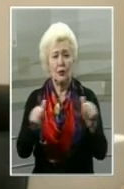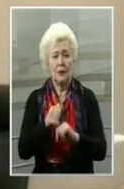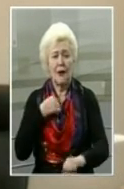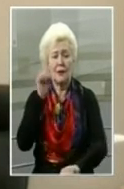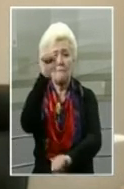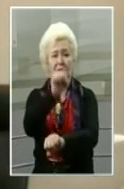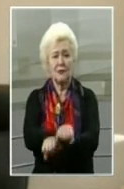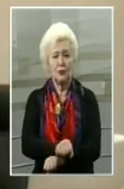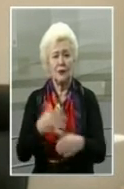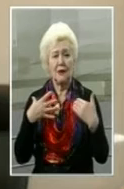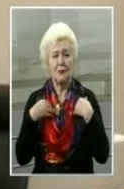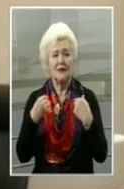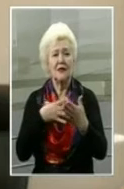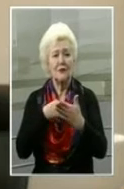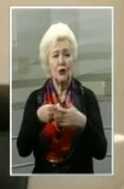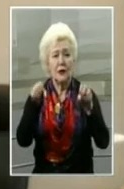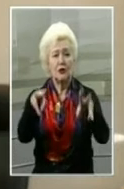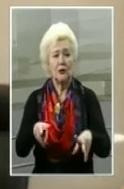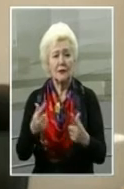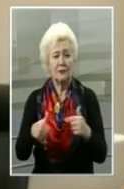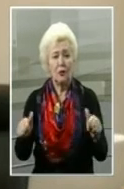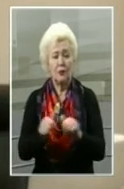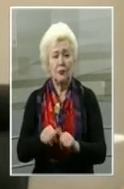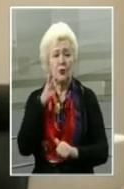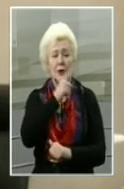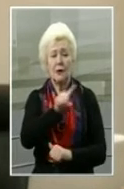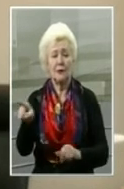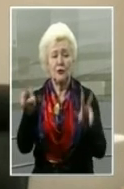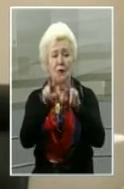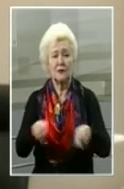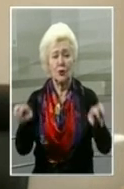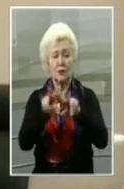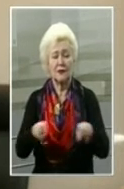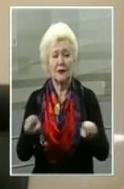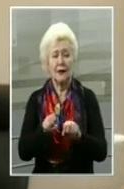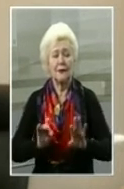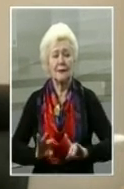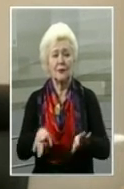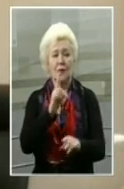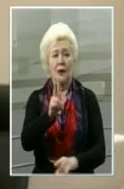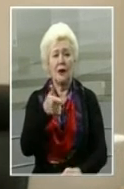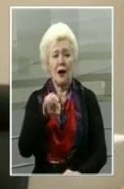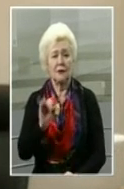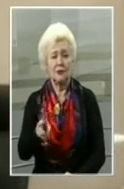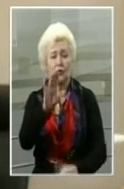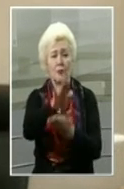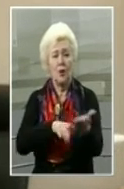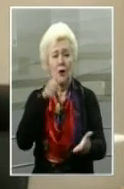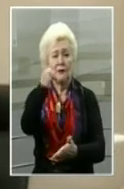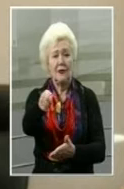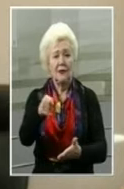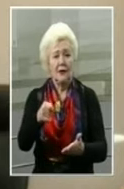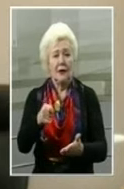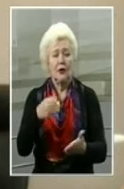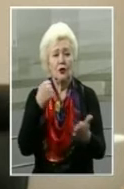призупинив своє членство партії на час розслідування справи Катерини Гандзюк. Про що подав свою